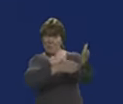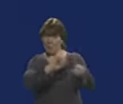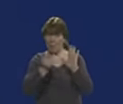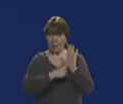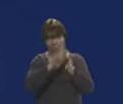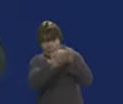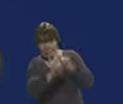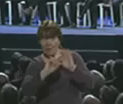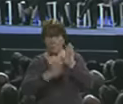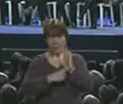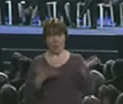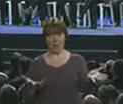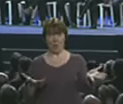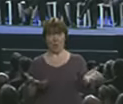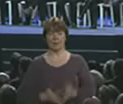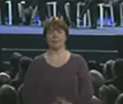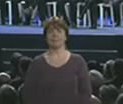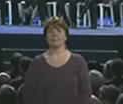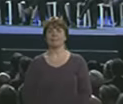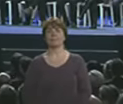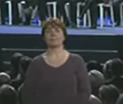je n'ai pas le droit de les respecter.